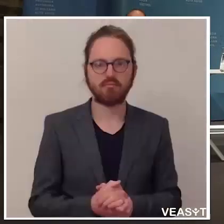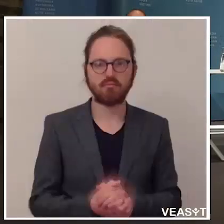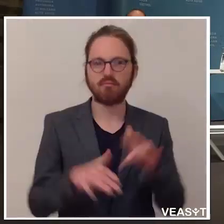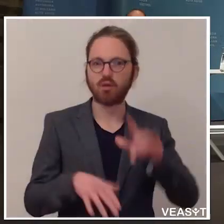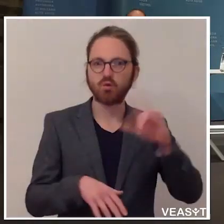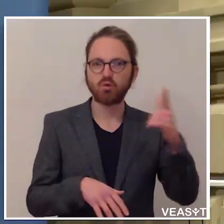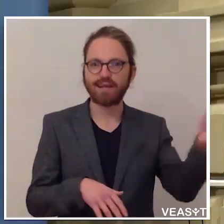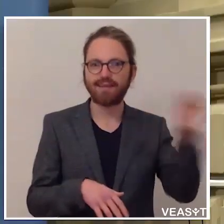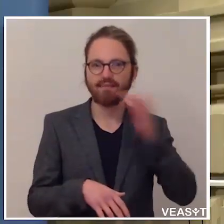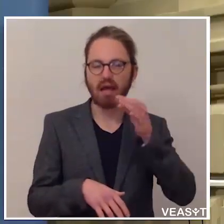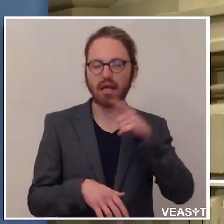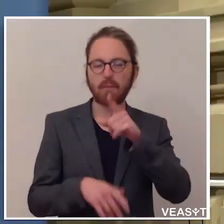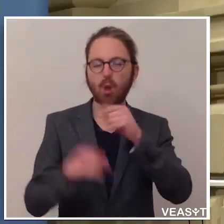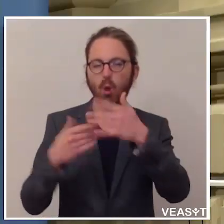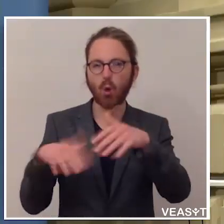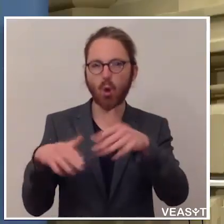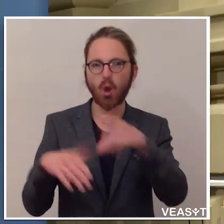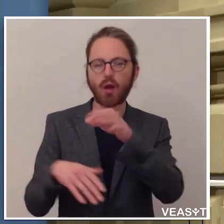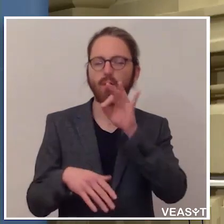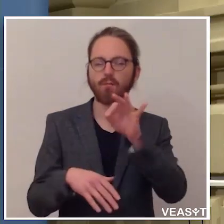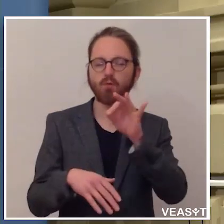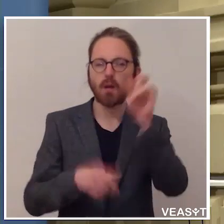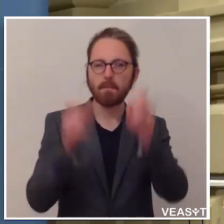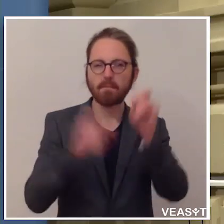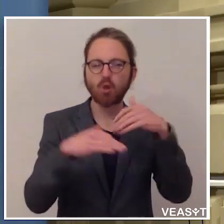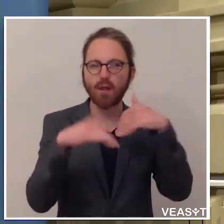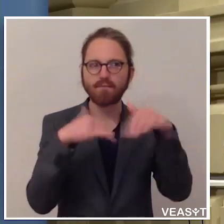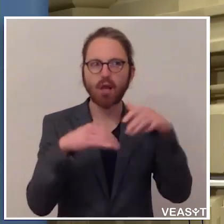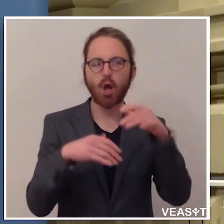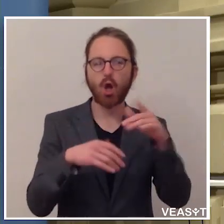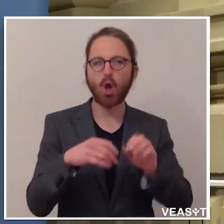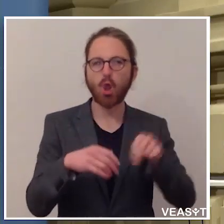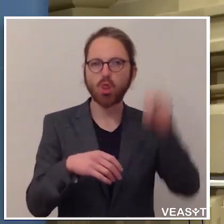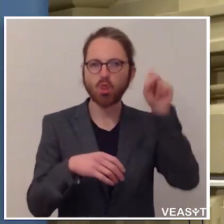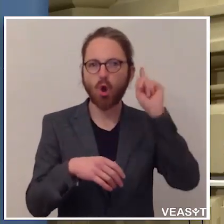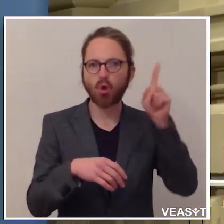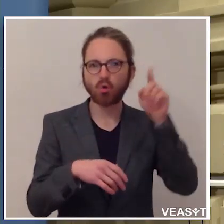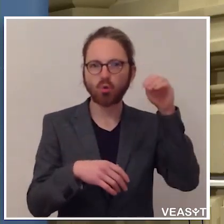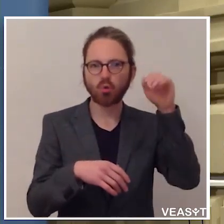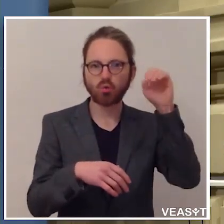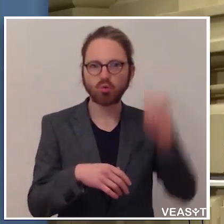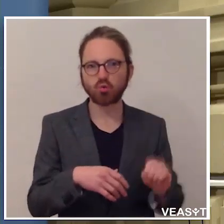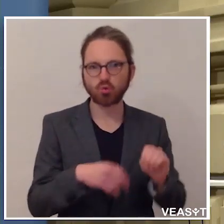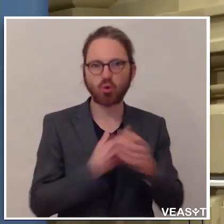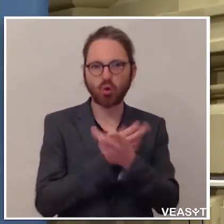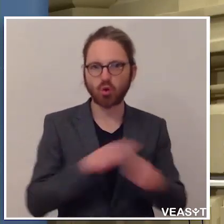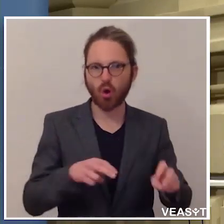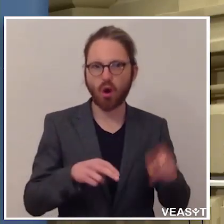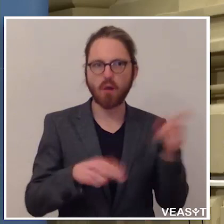und Südtirol, zum Beispiel Verwandtschaftsbesuche ohne danach in die Quarantäne zu müssen?